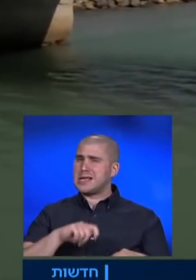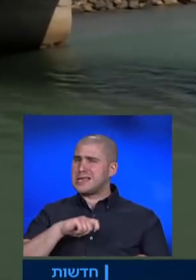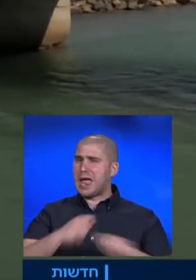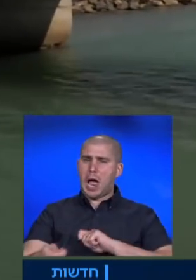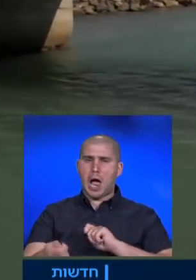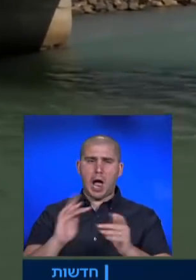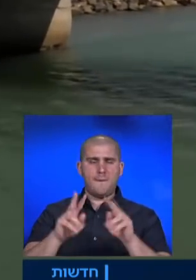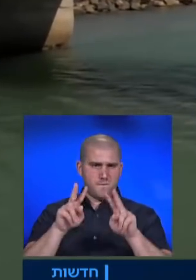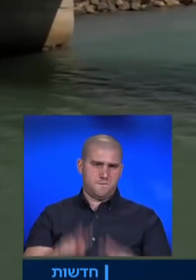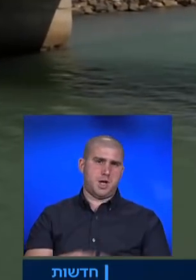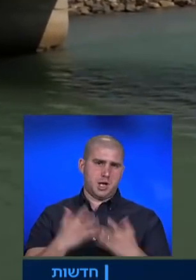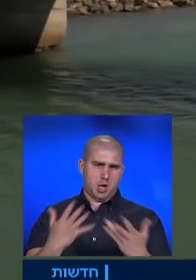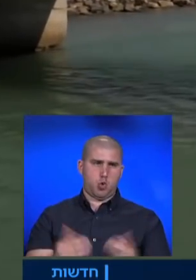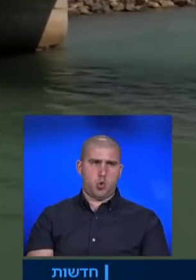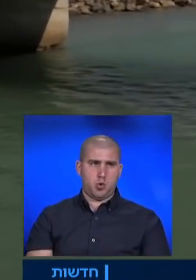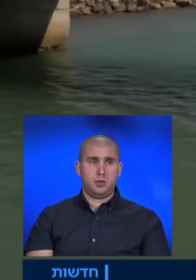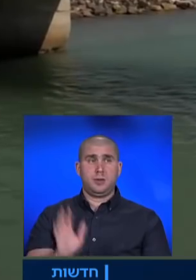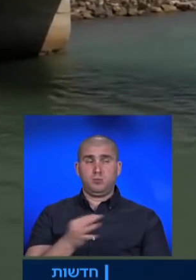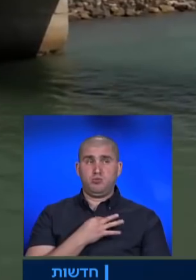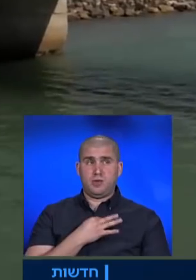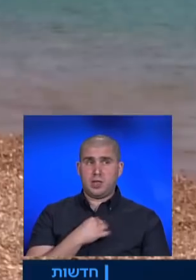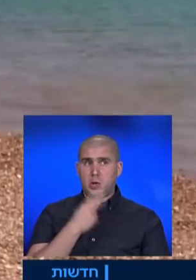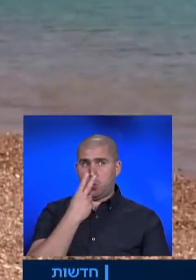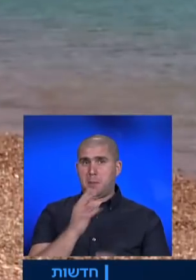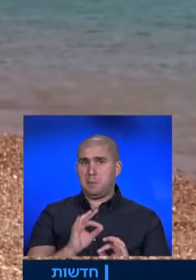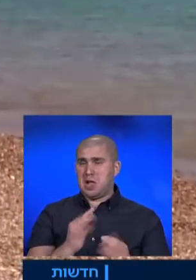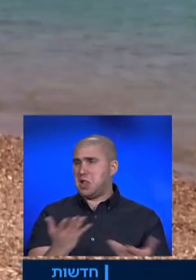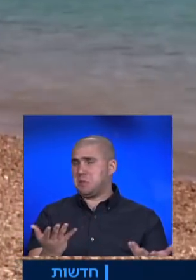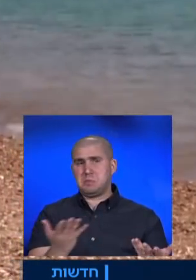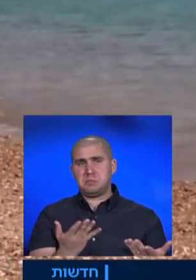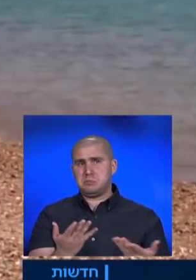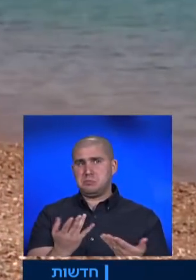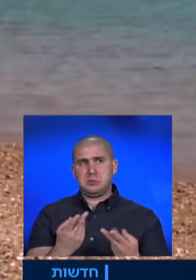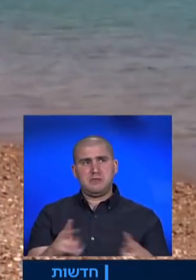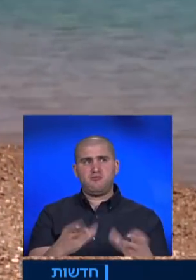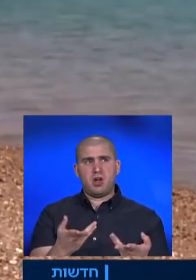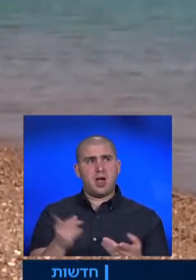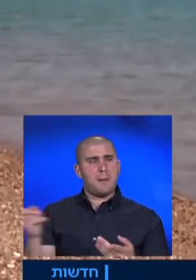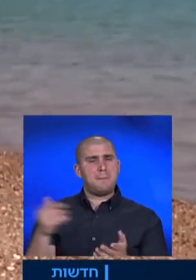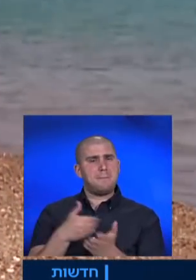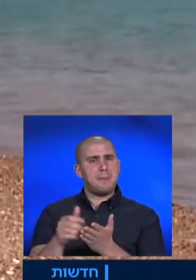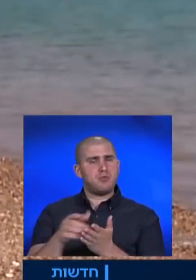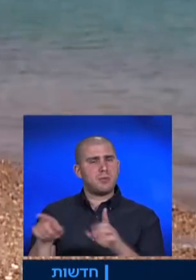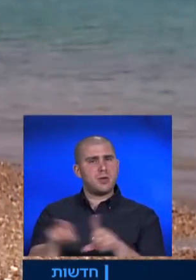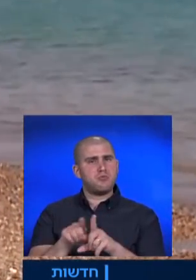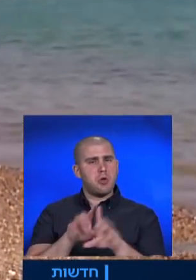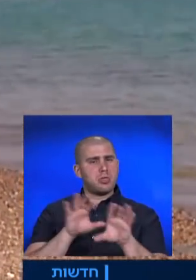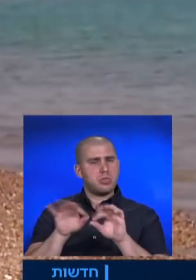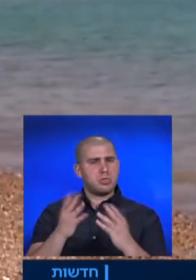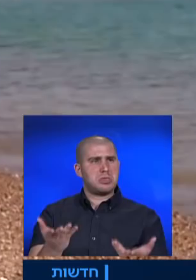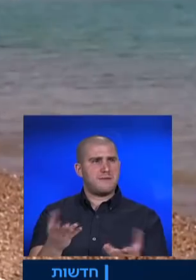גדול, ומבחינתי אני לא רואה עכשיו שהם ממשיכים בצורה של